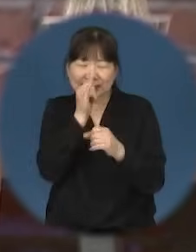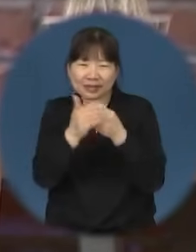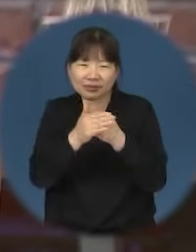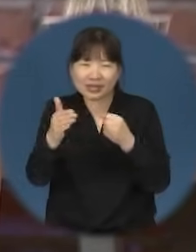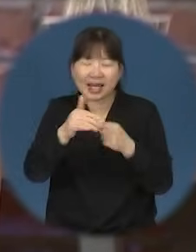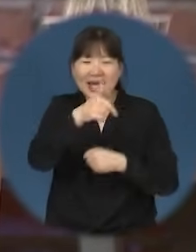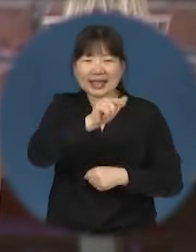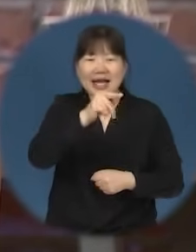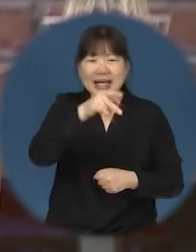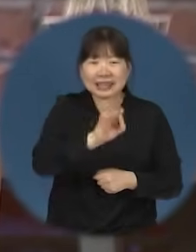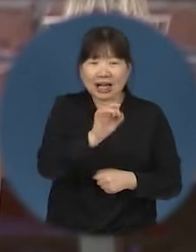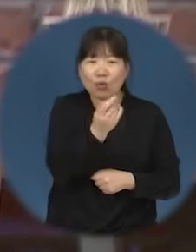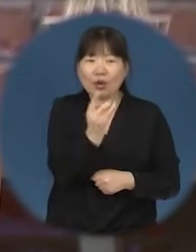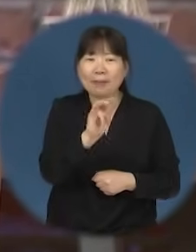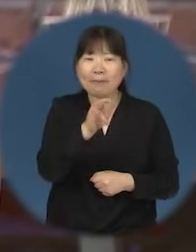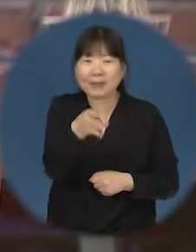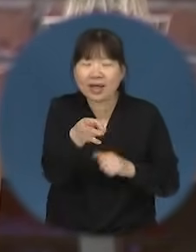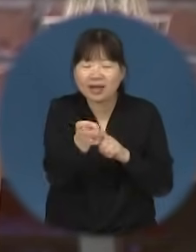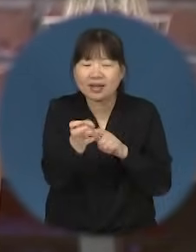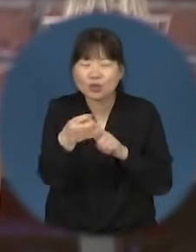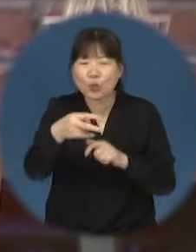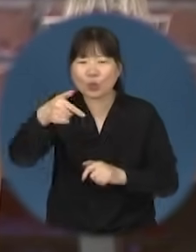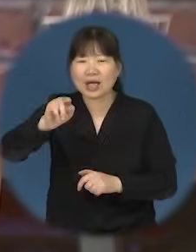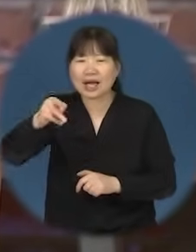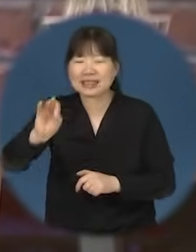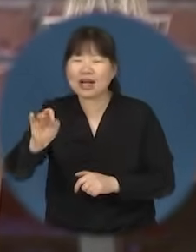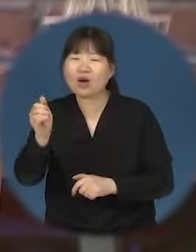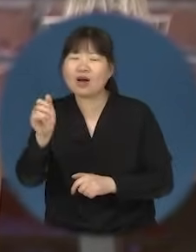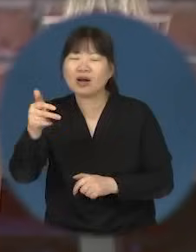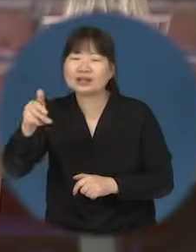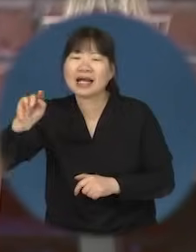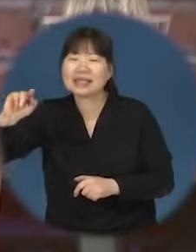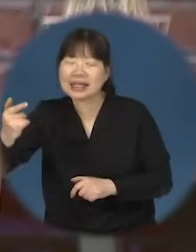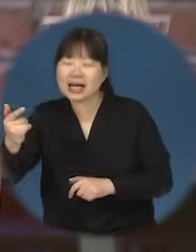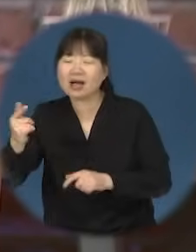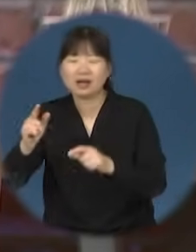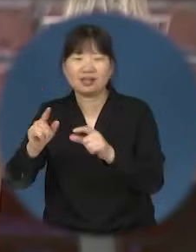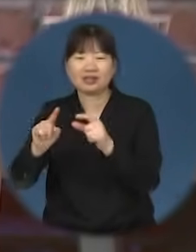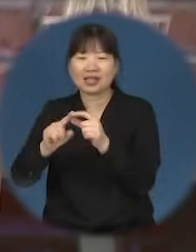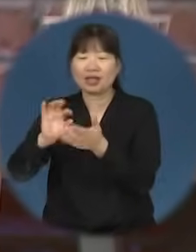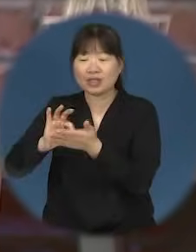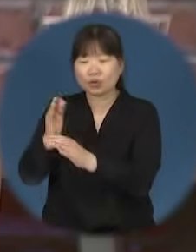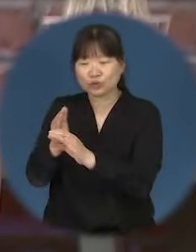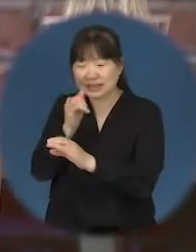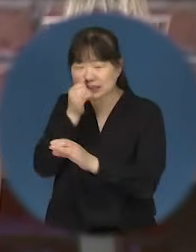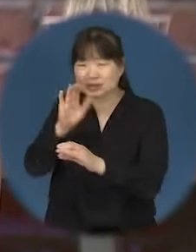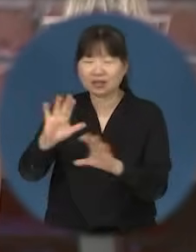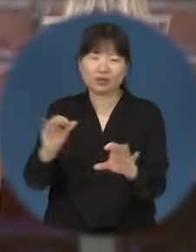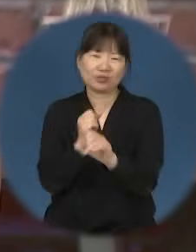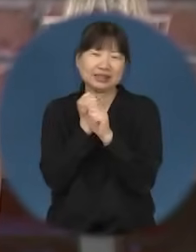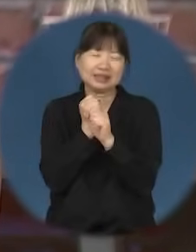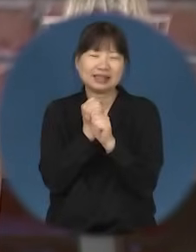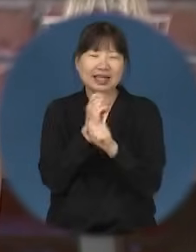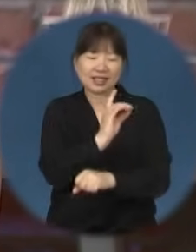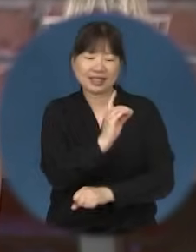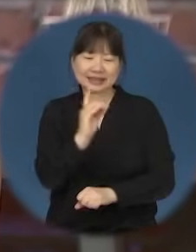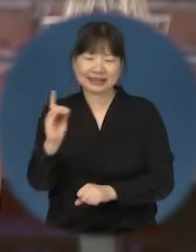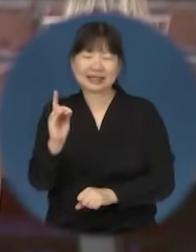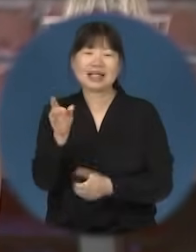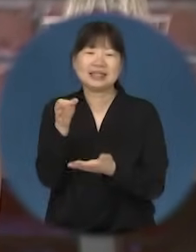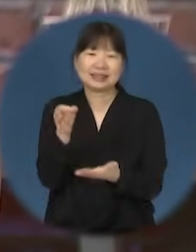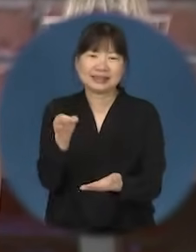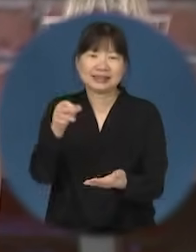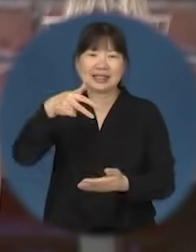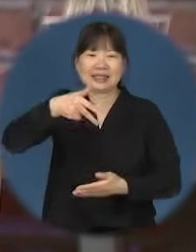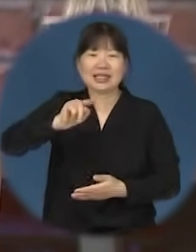하고 가상자산이라고도 하고 그래서 이제 많은데 저는 그냥 뭉툴그려서 디지털 자산으로